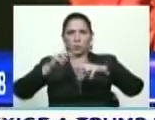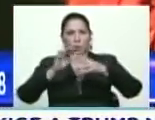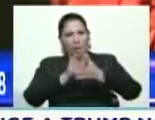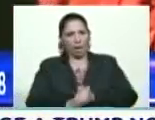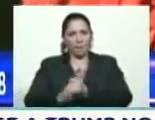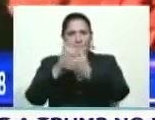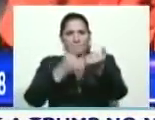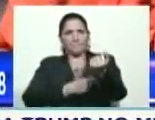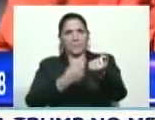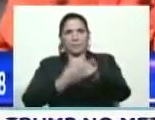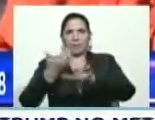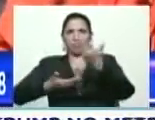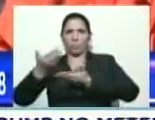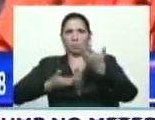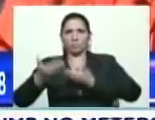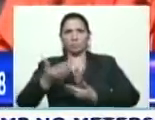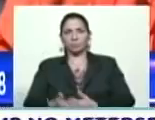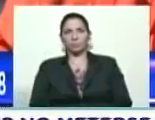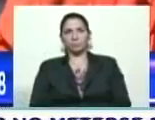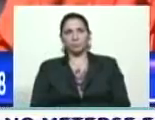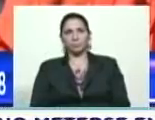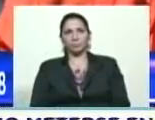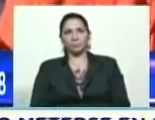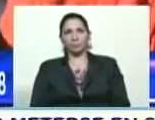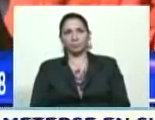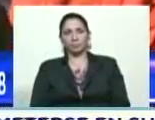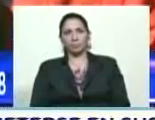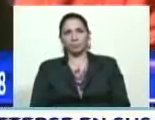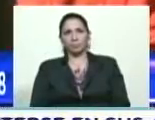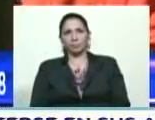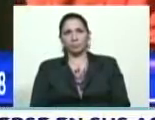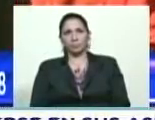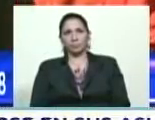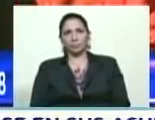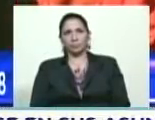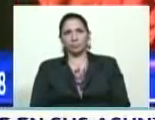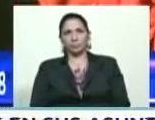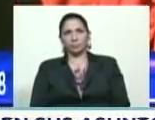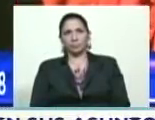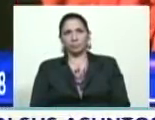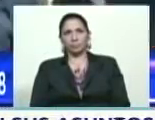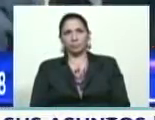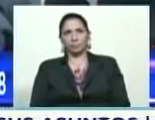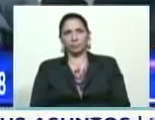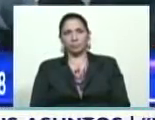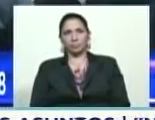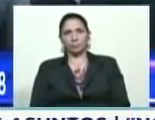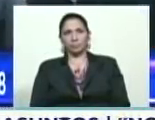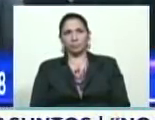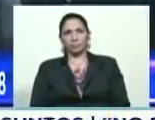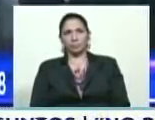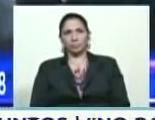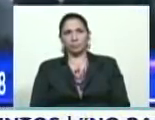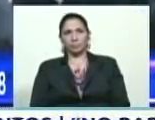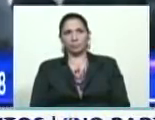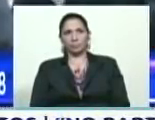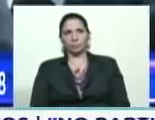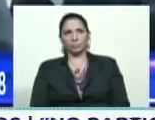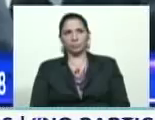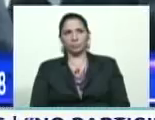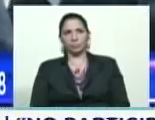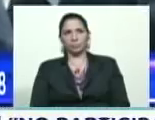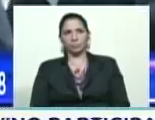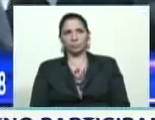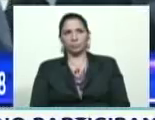amistad y de cooperación. И пользуясь случаем, я передаю свой личный сердечный привет и президенту Российской Федерации Владимиру Владимировичу